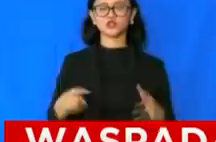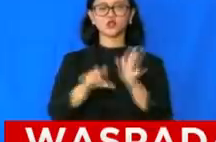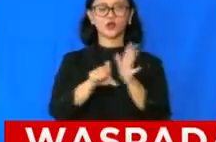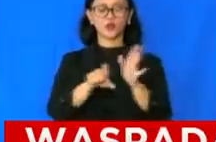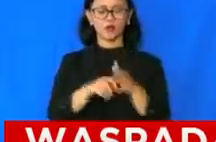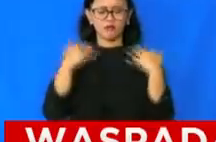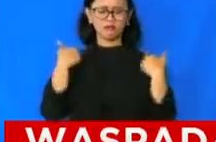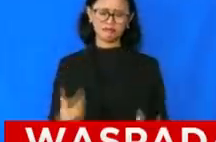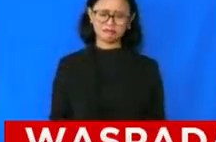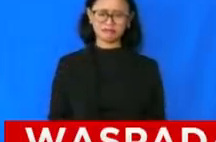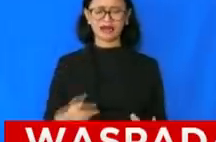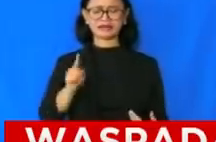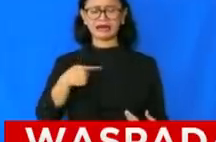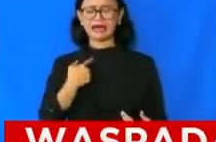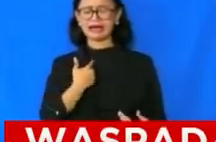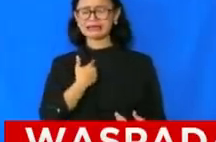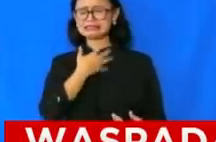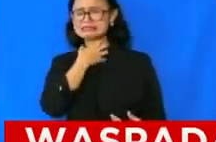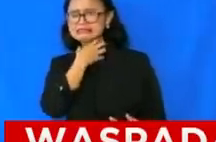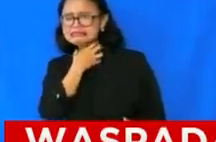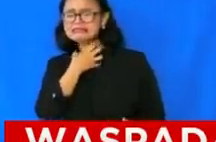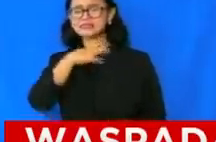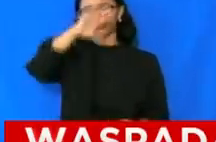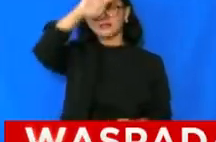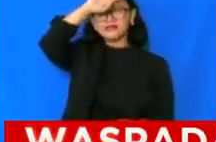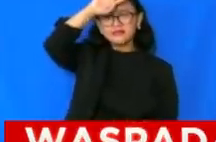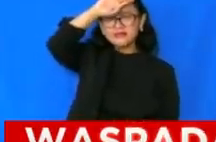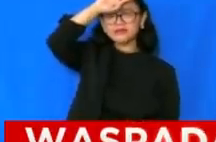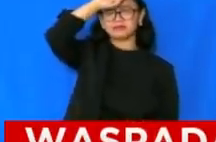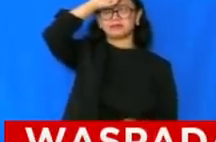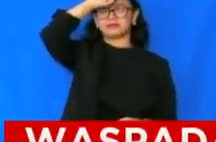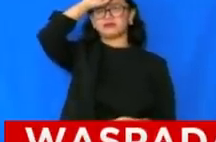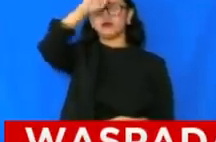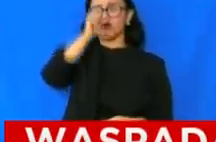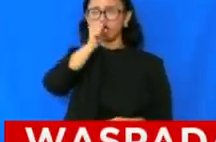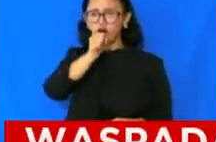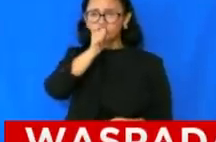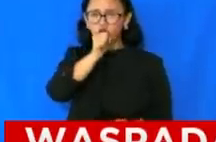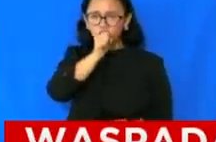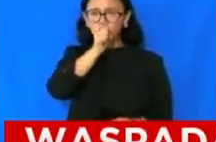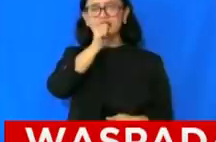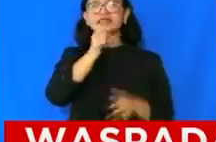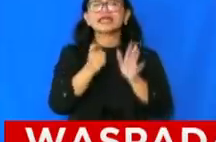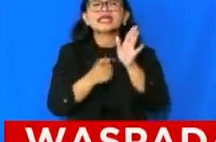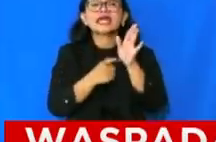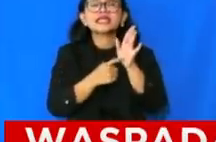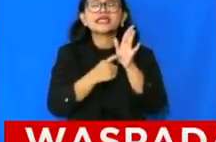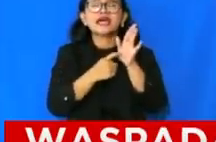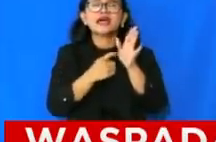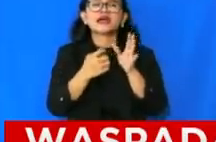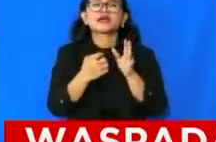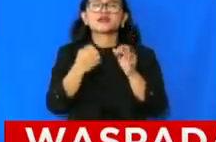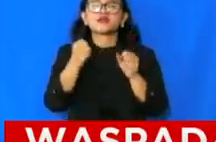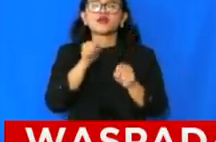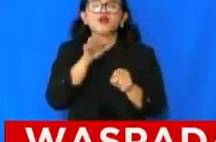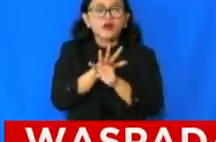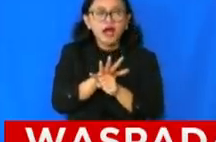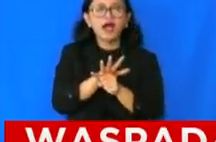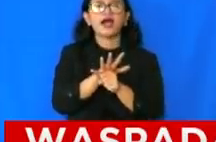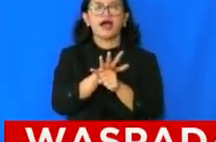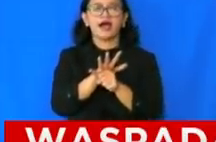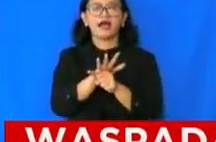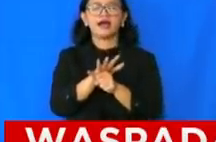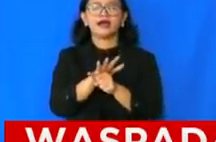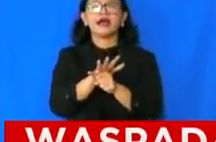seperti profit ya yaitu paling sering adalah panas disertai batuk kemudian nafas yang tidak nyaman gitu